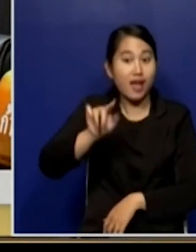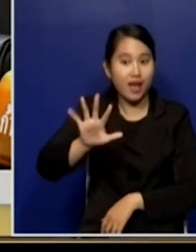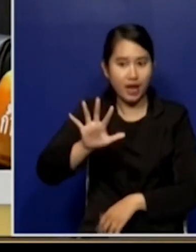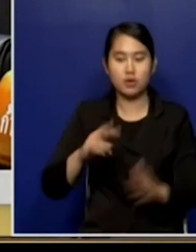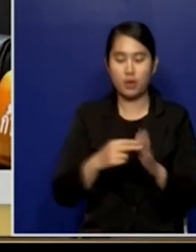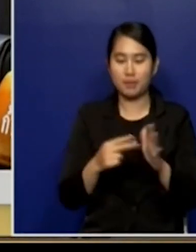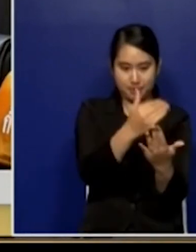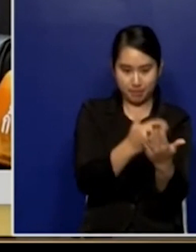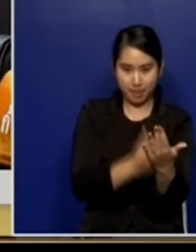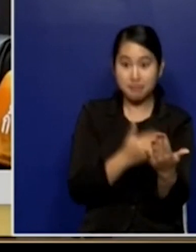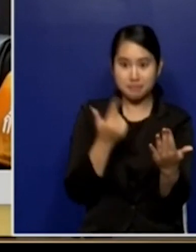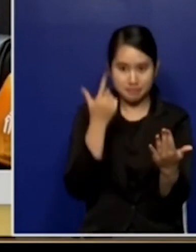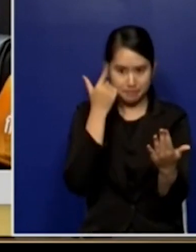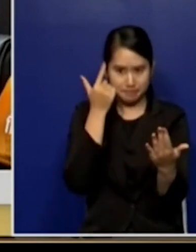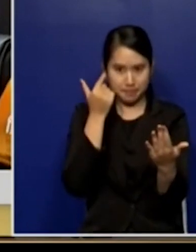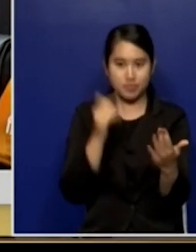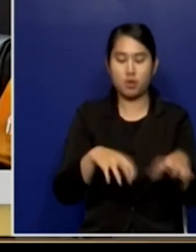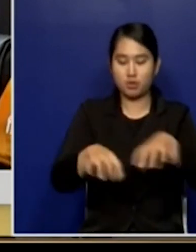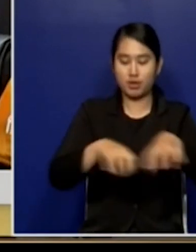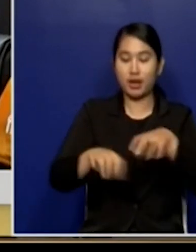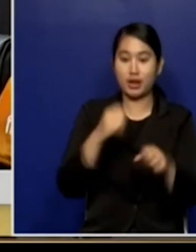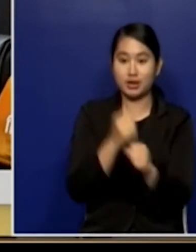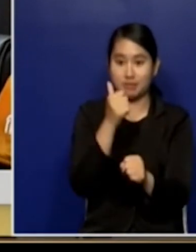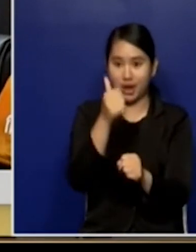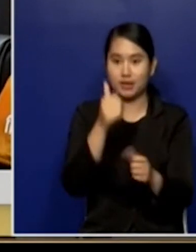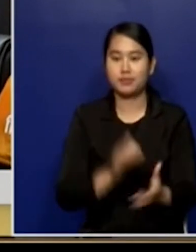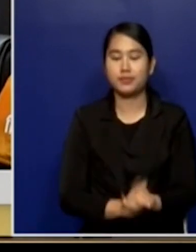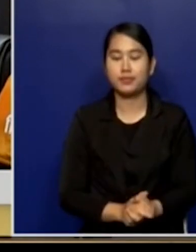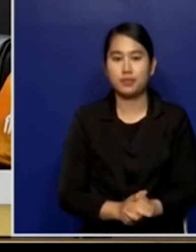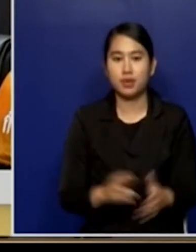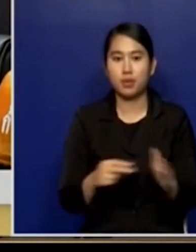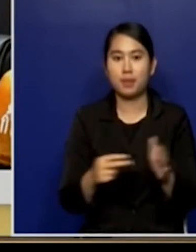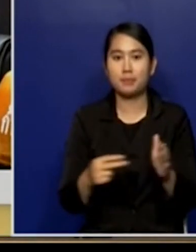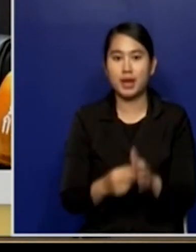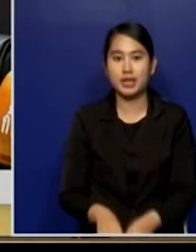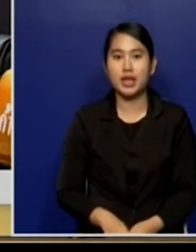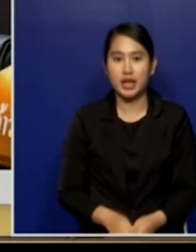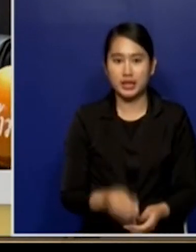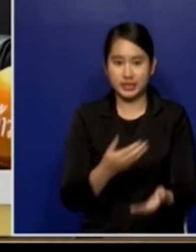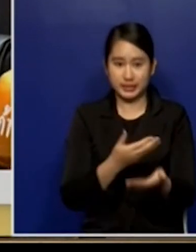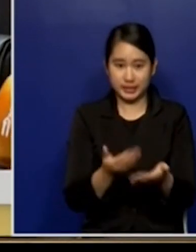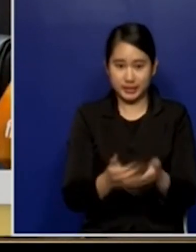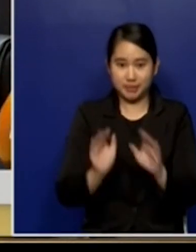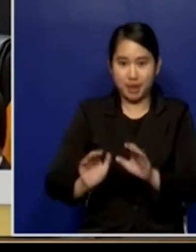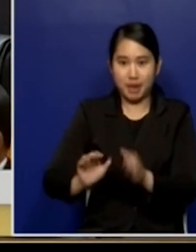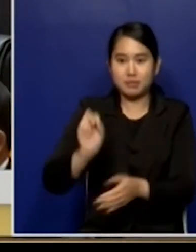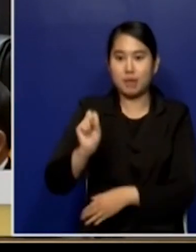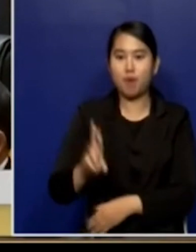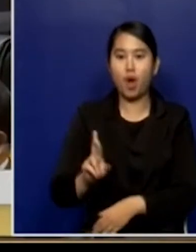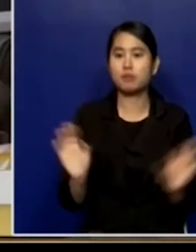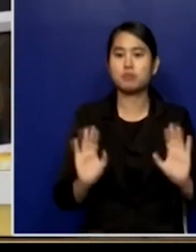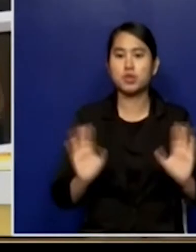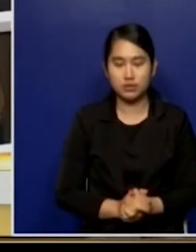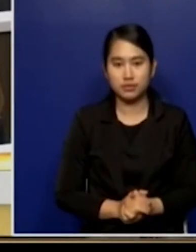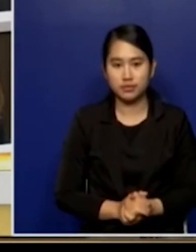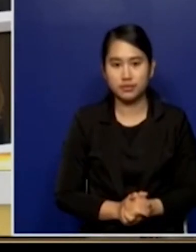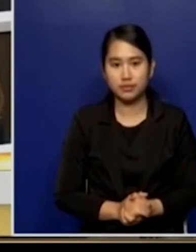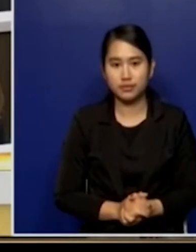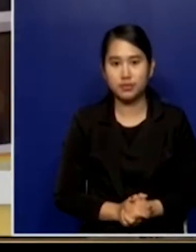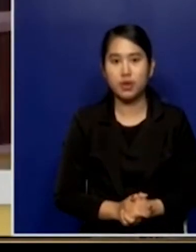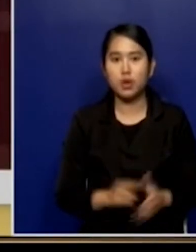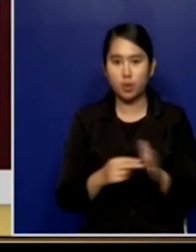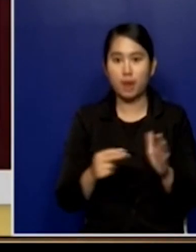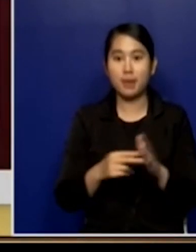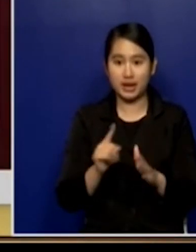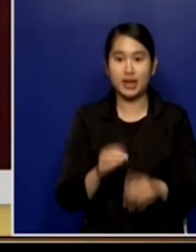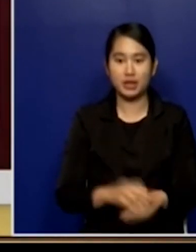จายวัคซีนดีเราจัการได้ครัและไม่จำเป็นตองสำรองเอาไ้มากสำรองไ้ตามสัส่วทเหะสมก็เพีง